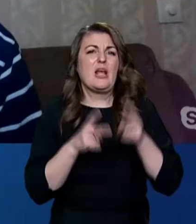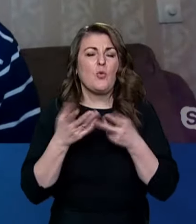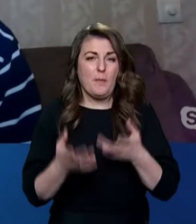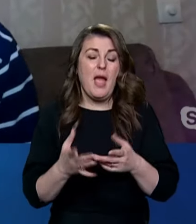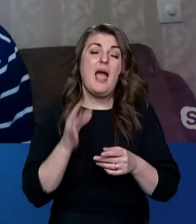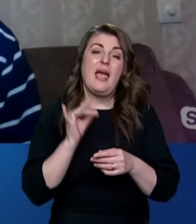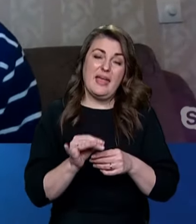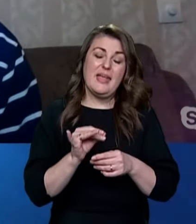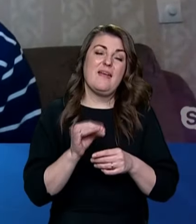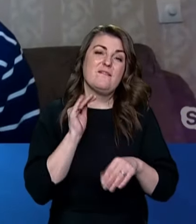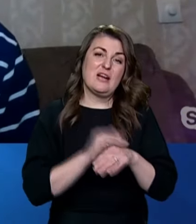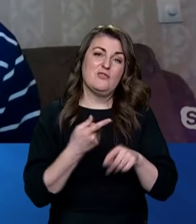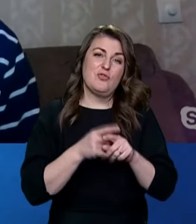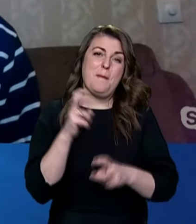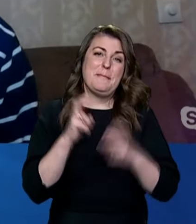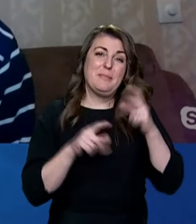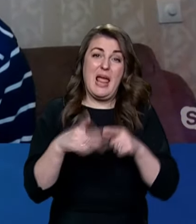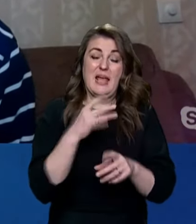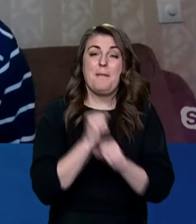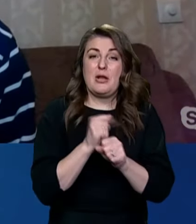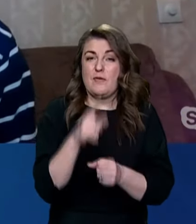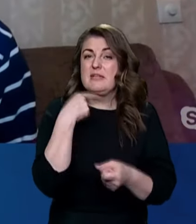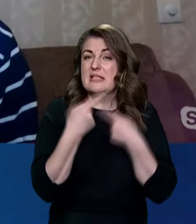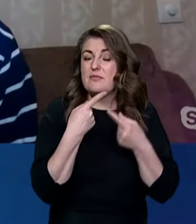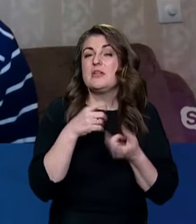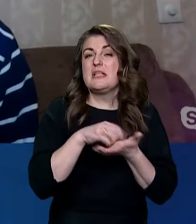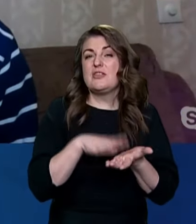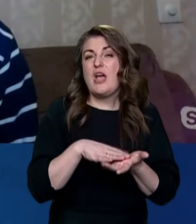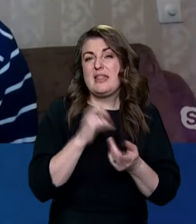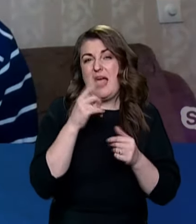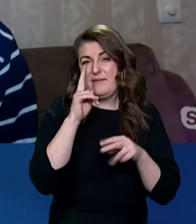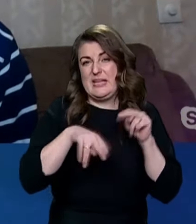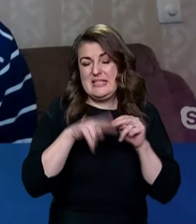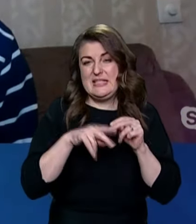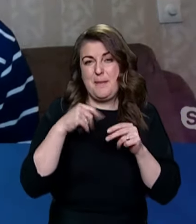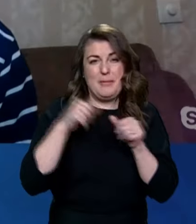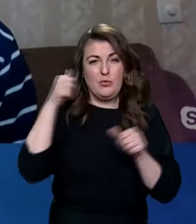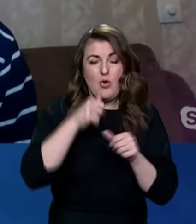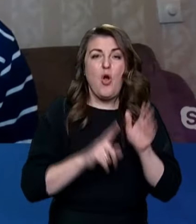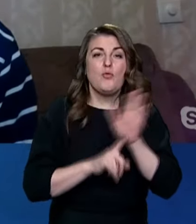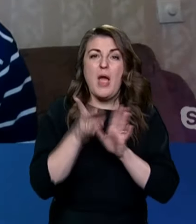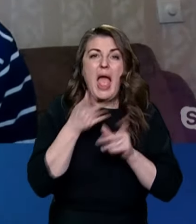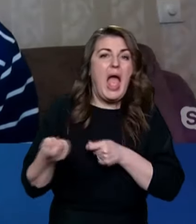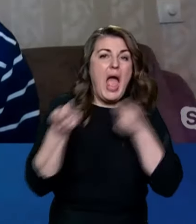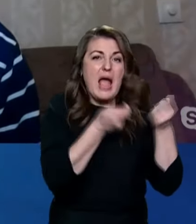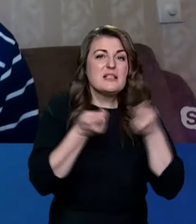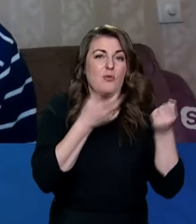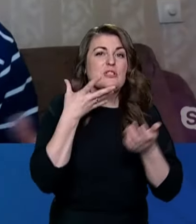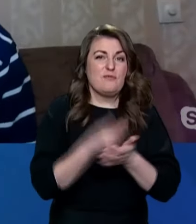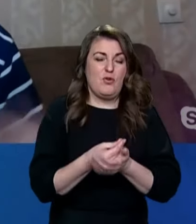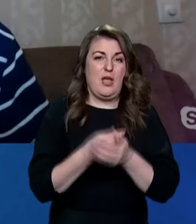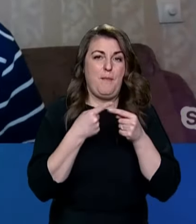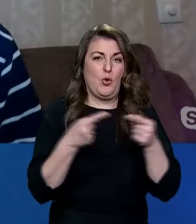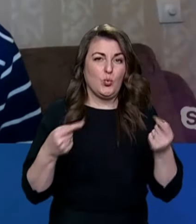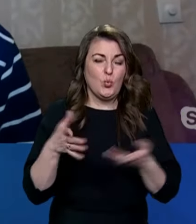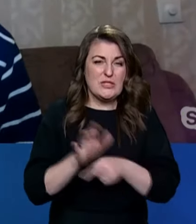І фактично ось вам підприємство, яке працює, як він зазначив, вони вже наприкінці минулого року розпочали експорт своєї продукції. Тобто